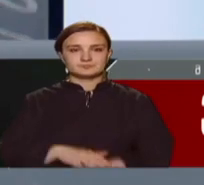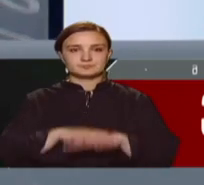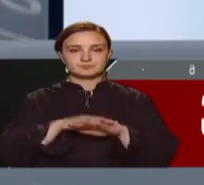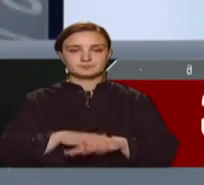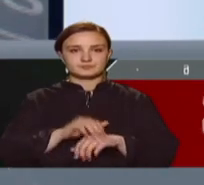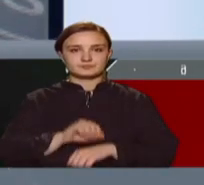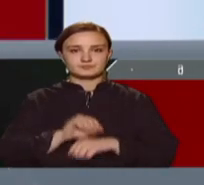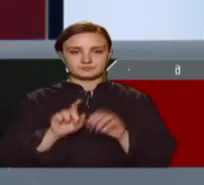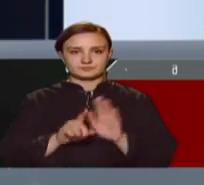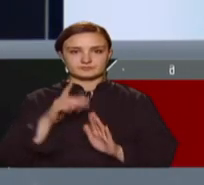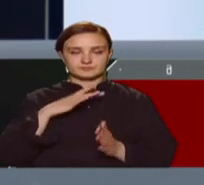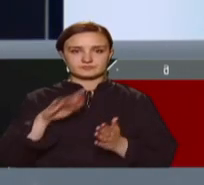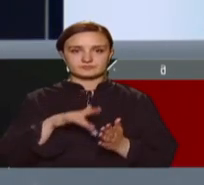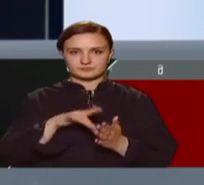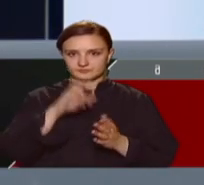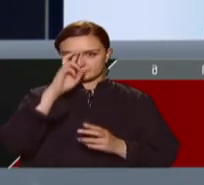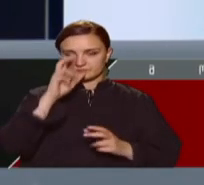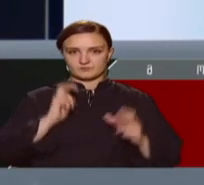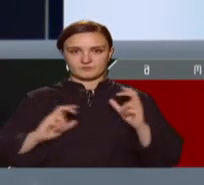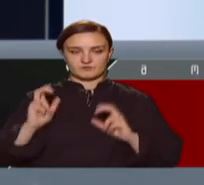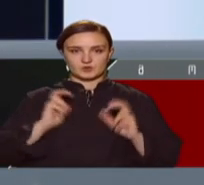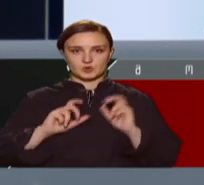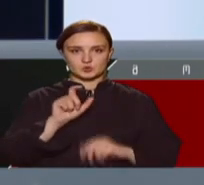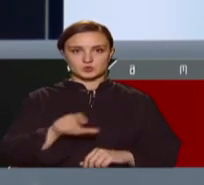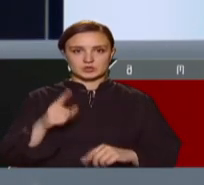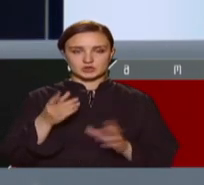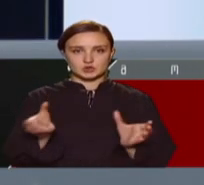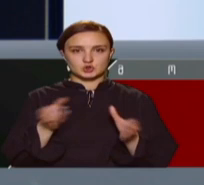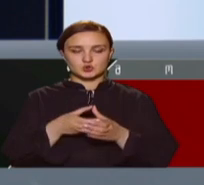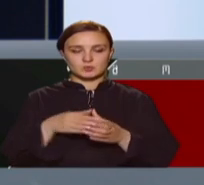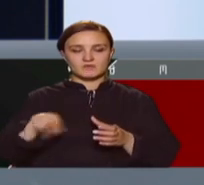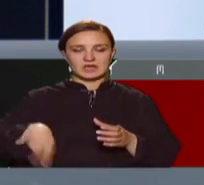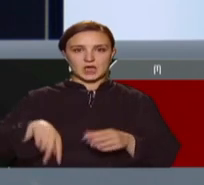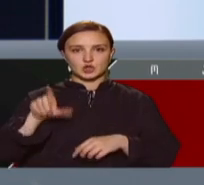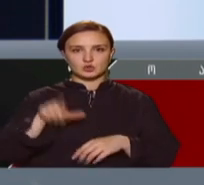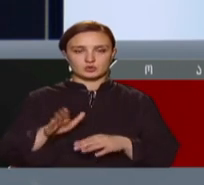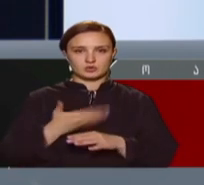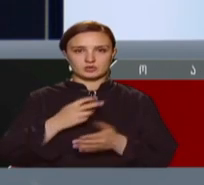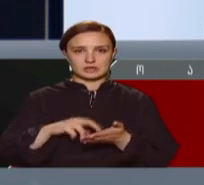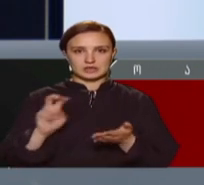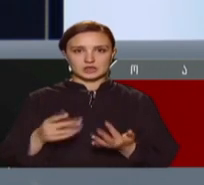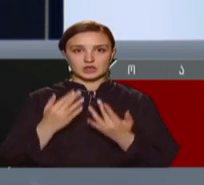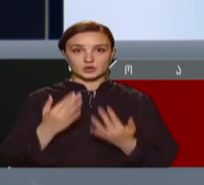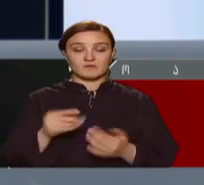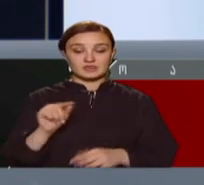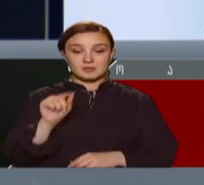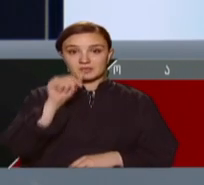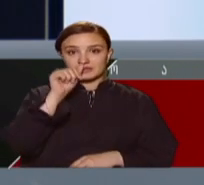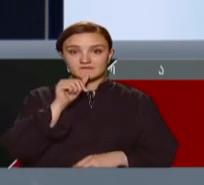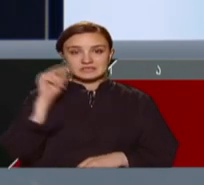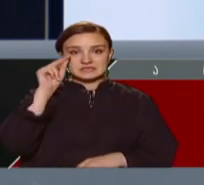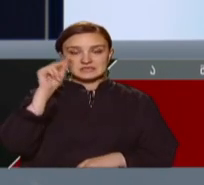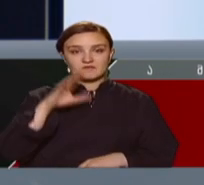საპროტესტო აქციები დაიწყო თბილისის სახელმწიფო უნივერსიტეტში. სტუდენტთა ერთი ჯგუფი რექტორის გადადგომას ითხოვს. მღელვარება, რომელიც შერ კიდევ თებერვალში